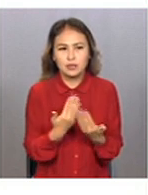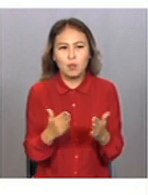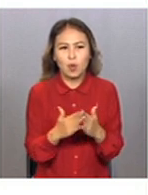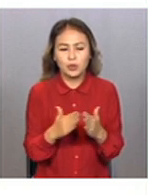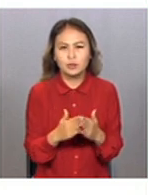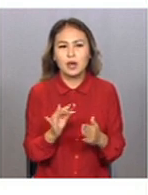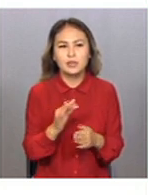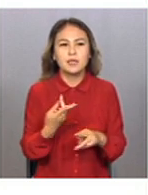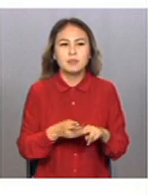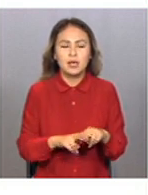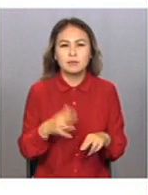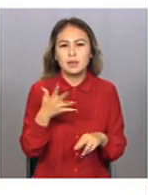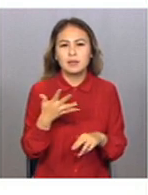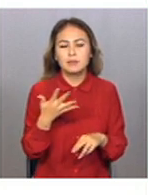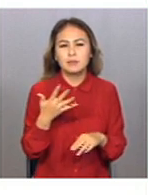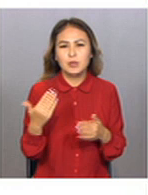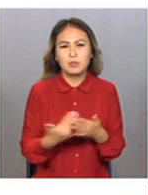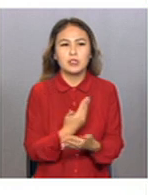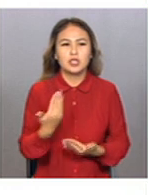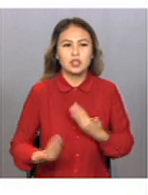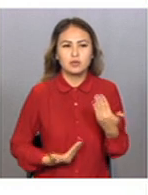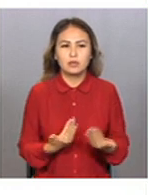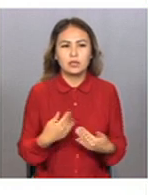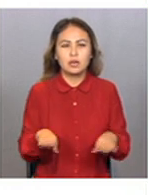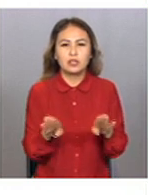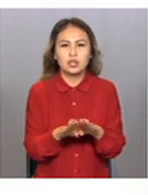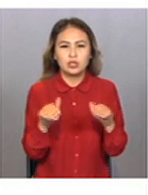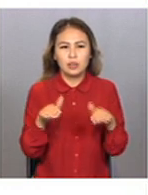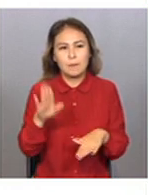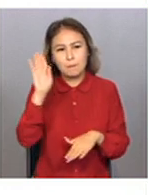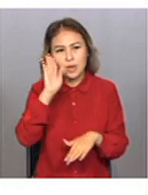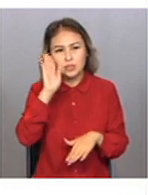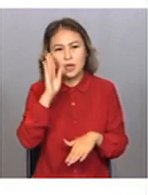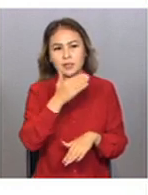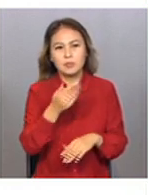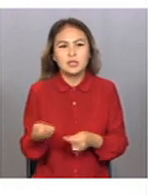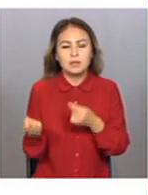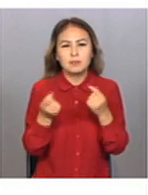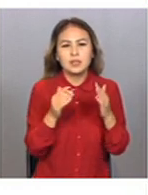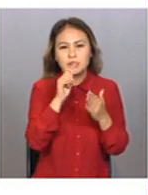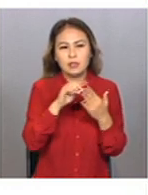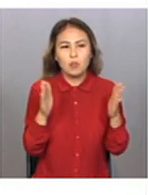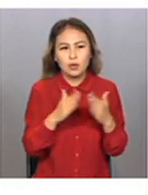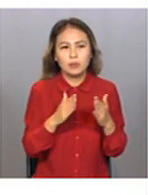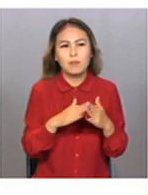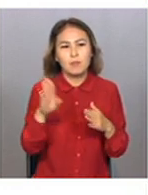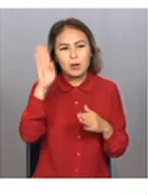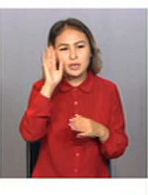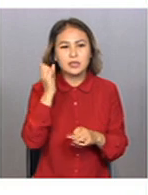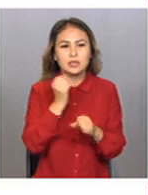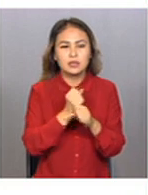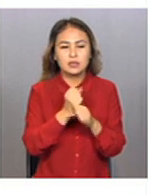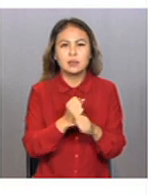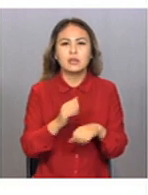домой. Они опять оживут. Так решили мальчики. Они принесли птиц домой.